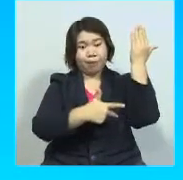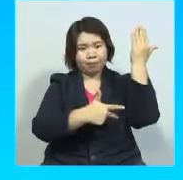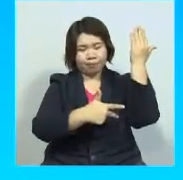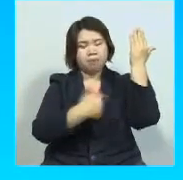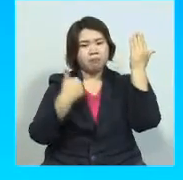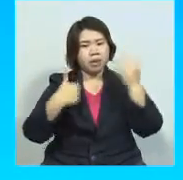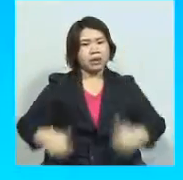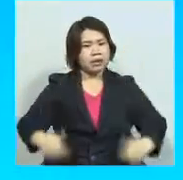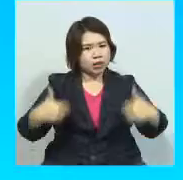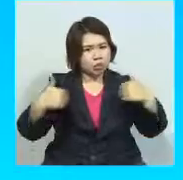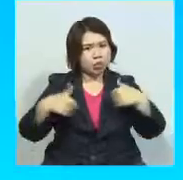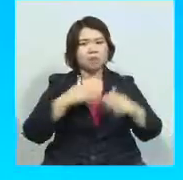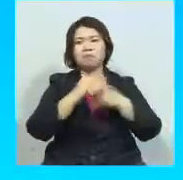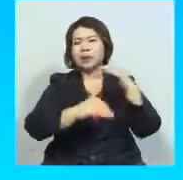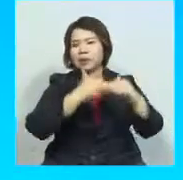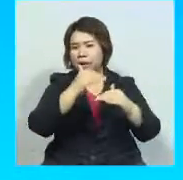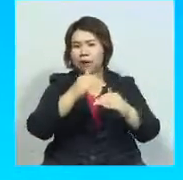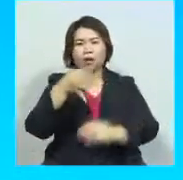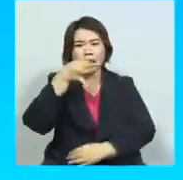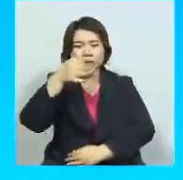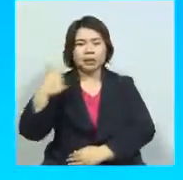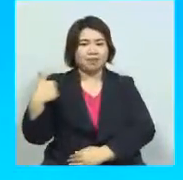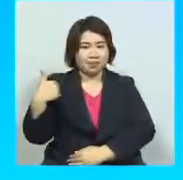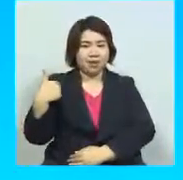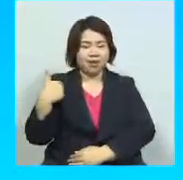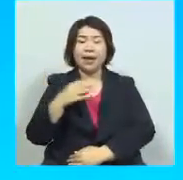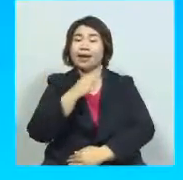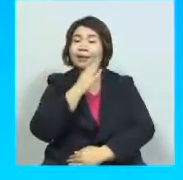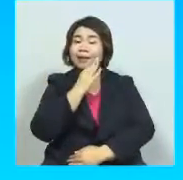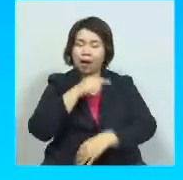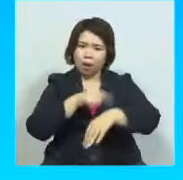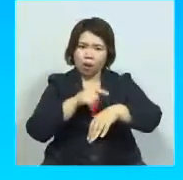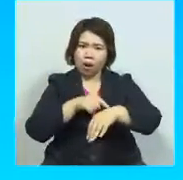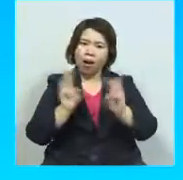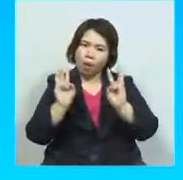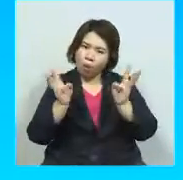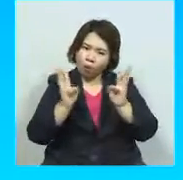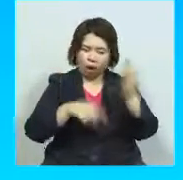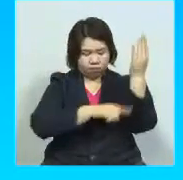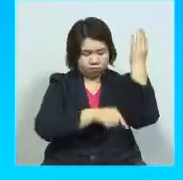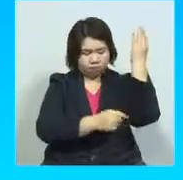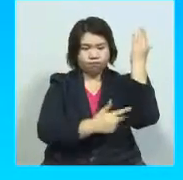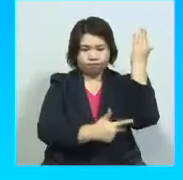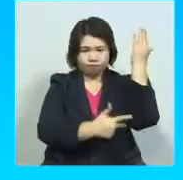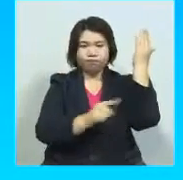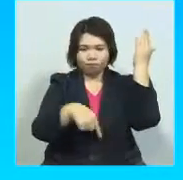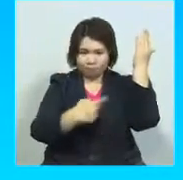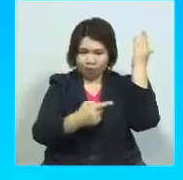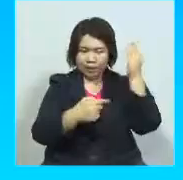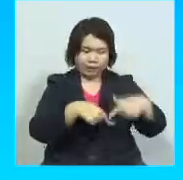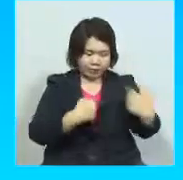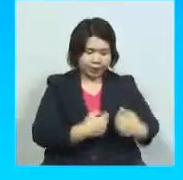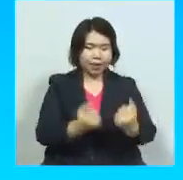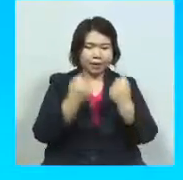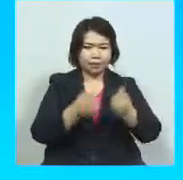ต้มีความเป็นอยู่ที่ดีขึ้นจากการสร้างอาชีพและถ้าหากมีเวลาค่ะก็จะลงพื้นที่ไปใน3จังหวัดชายแดนภาคใต้เพื่อไป